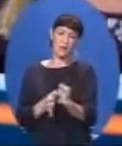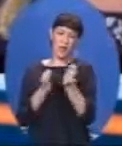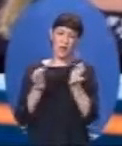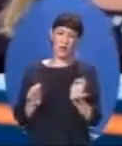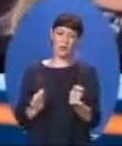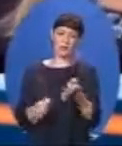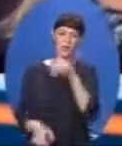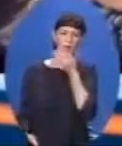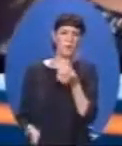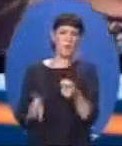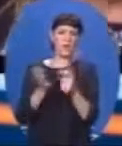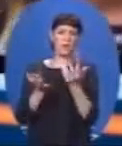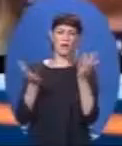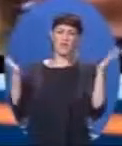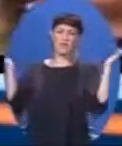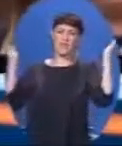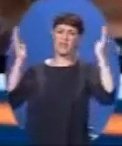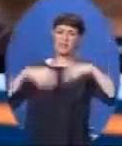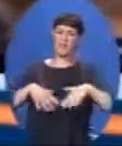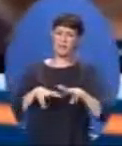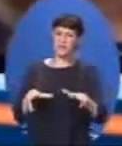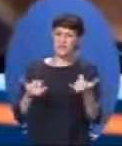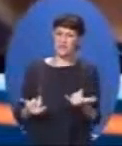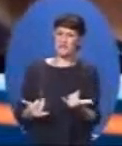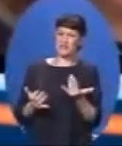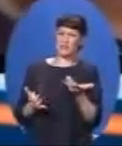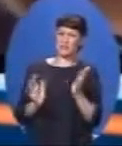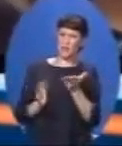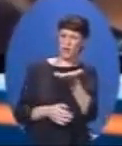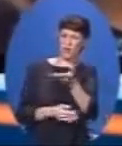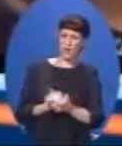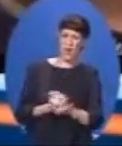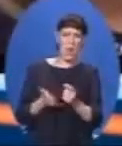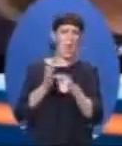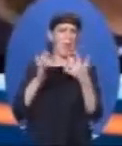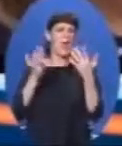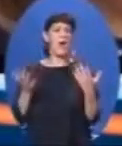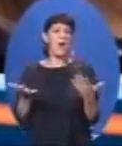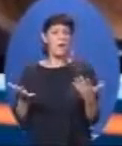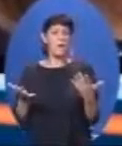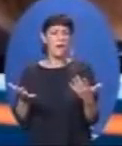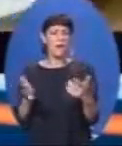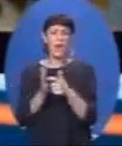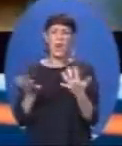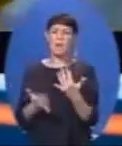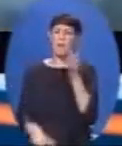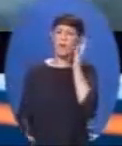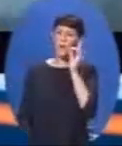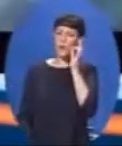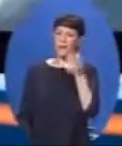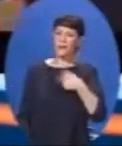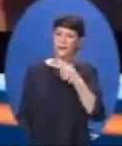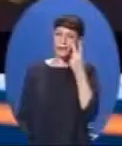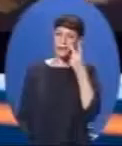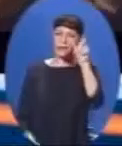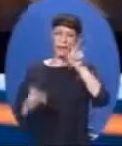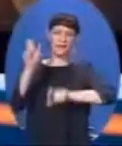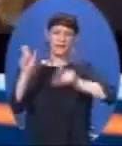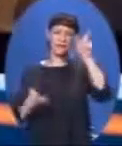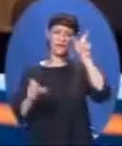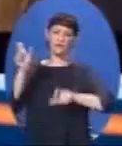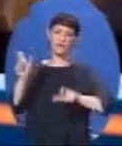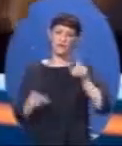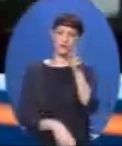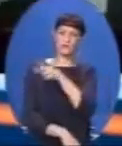כששואלים למה הידרדרנו למצב כזה, למה אנחנו נמצאים בסיטואציה שחדשות לבקרים אנחנו רואים אנשי